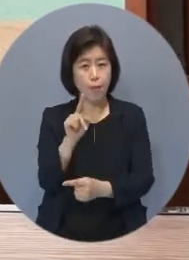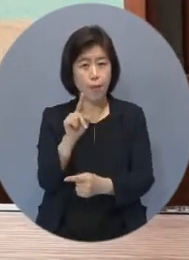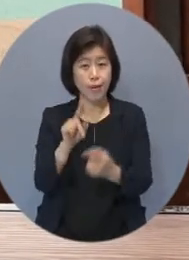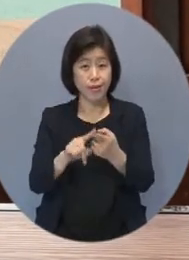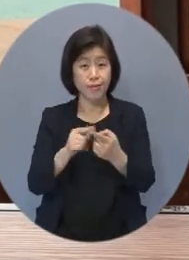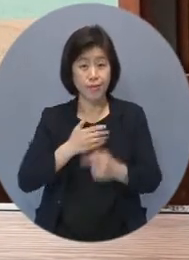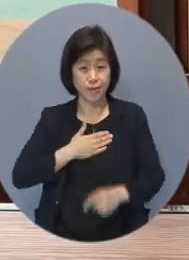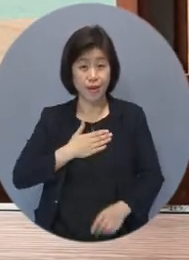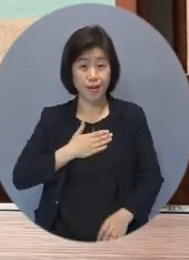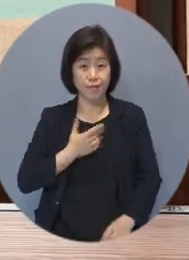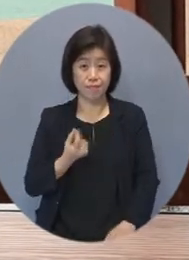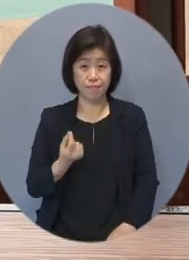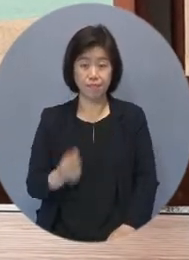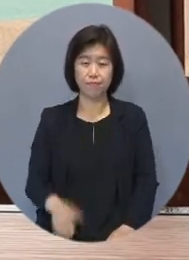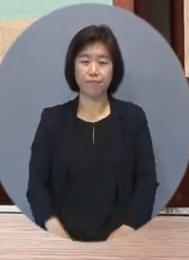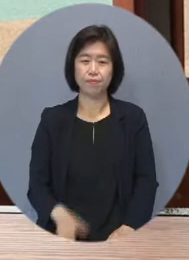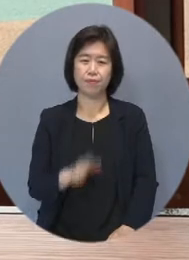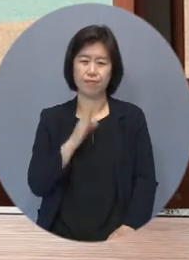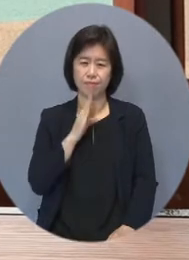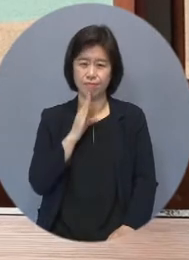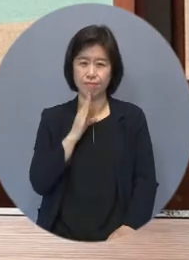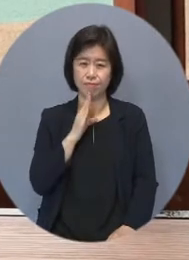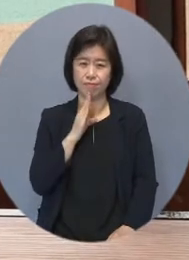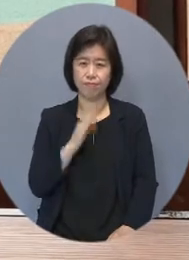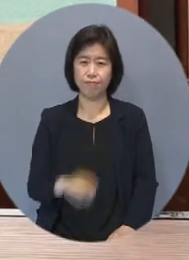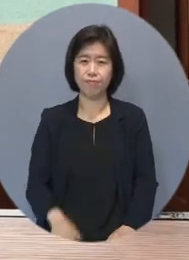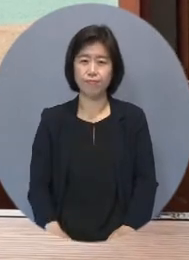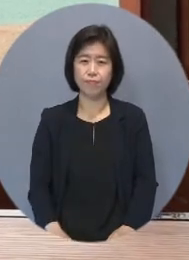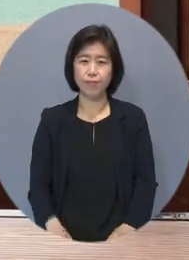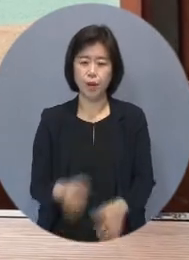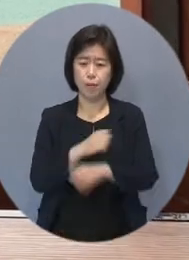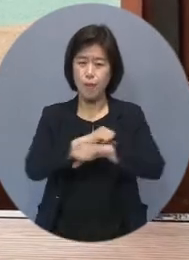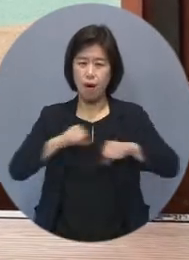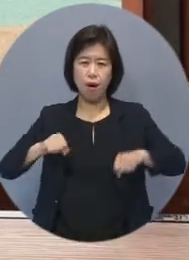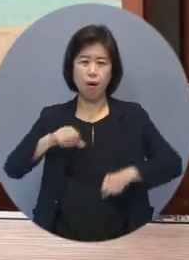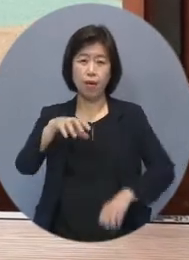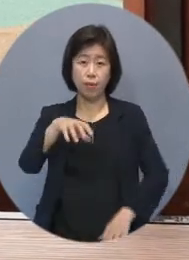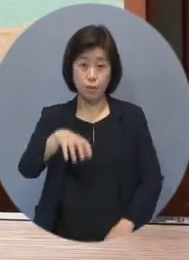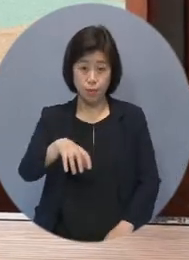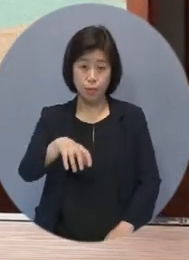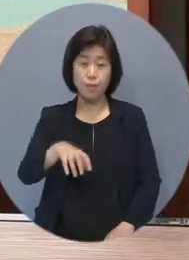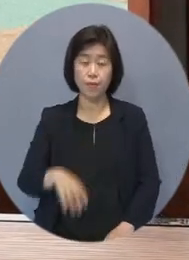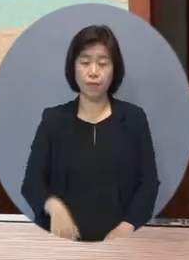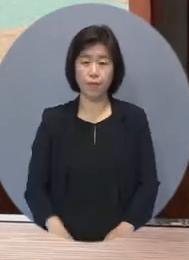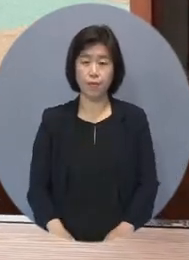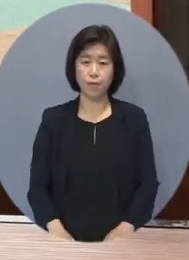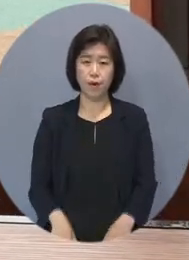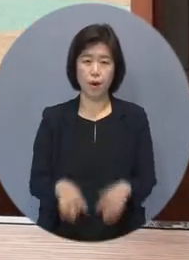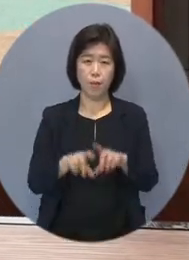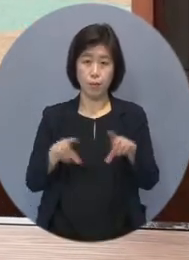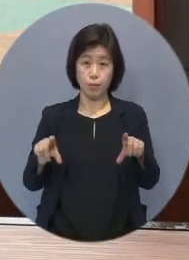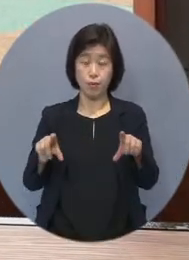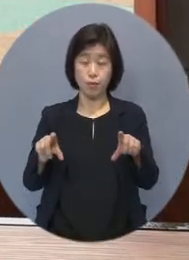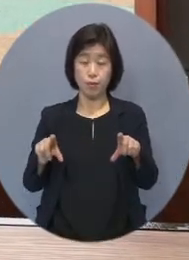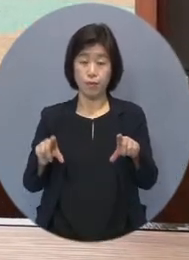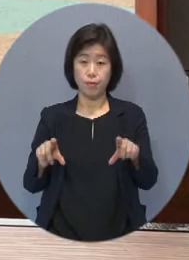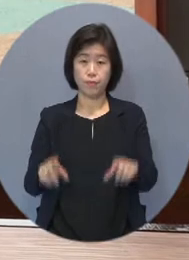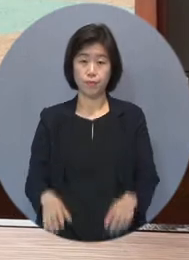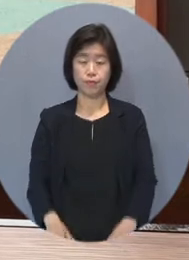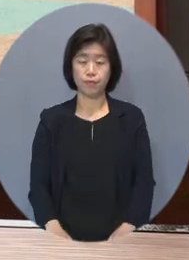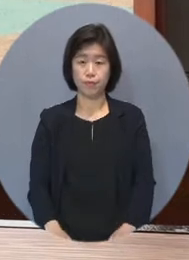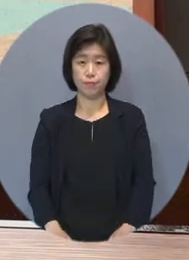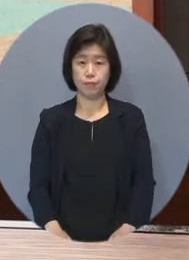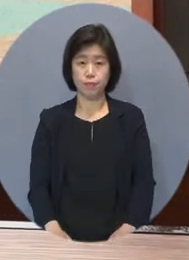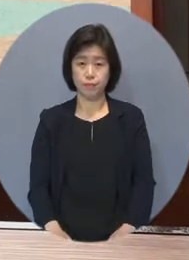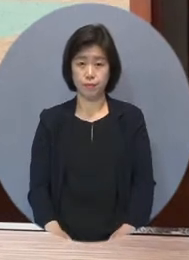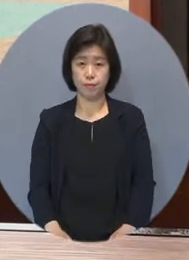네, 아무래도 이제 열린 공간은 사실은 보편적으로 이렇게